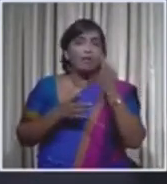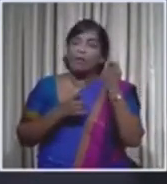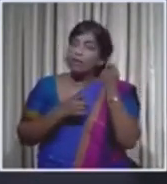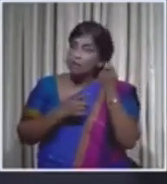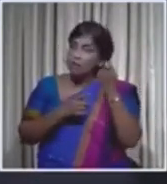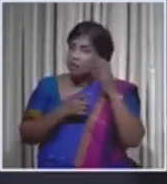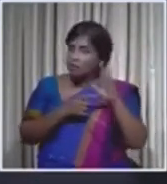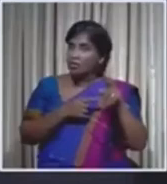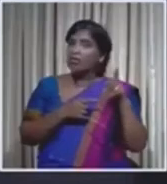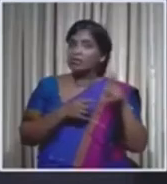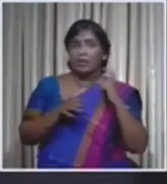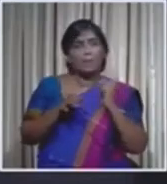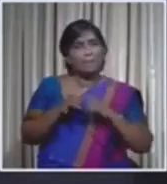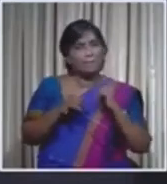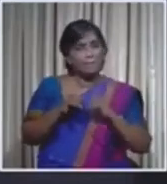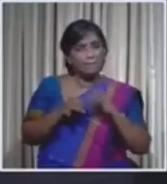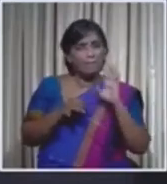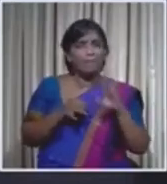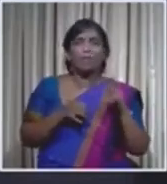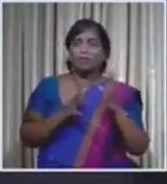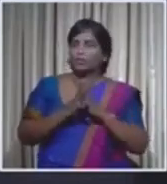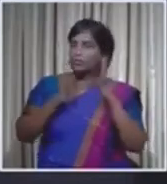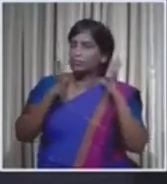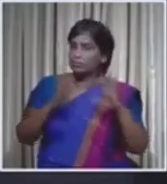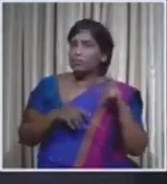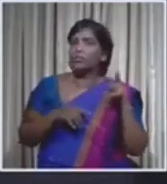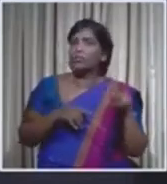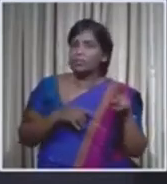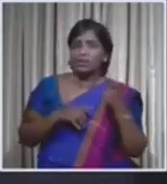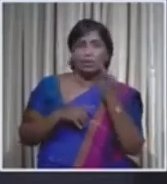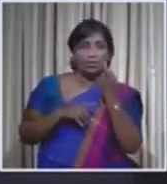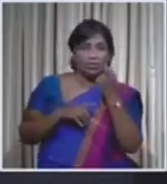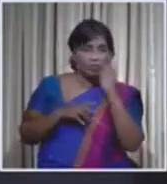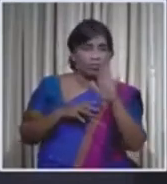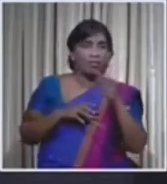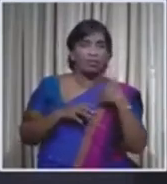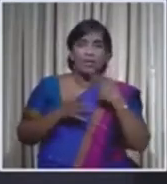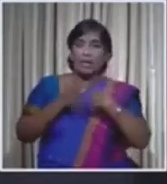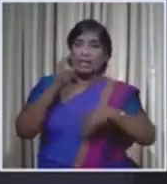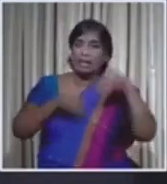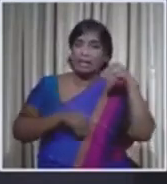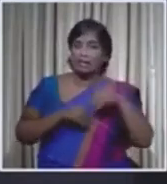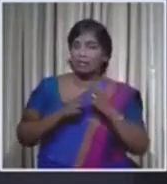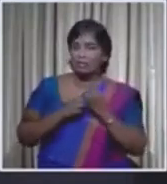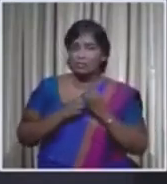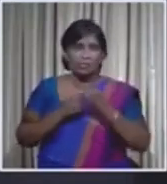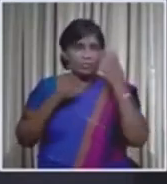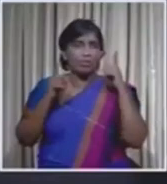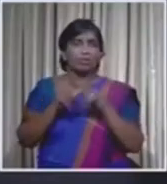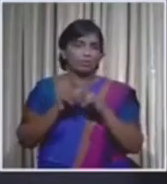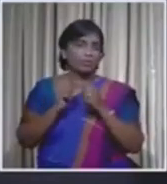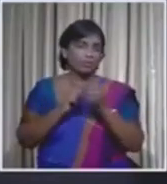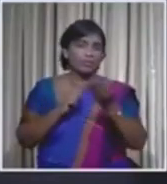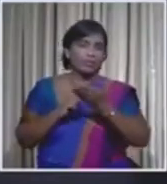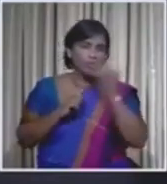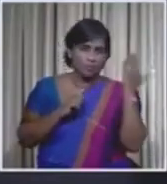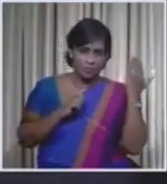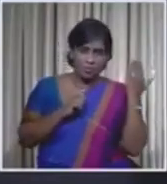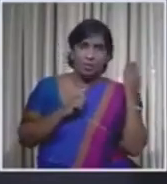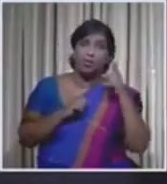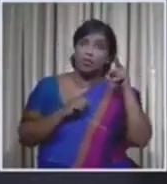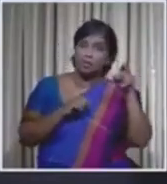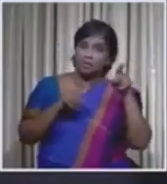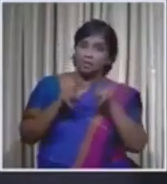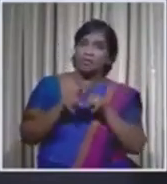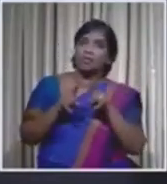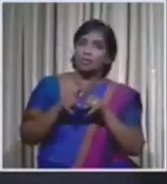ආර්ථික ප්‍රශ්න වලින් විශේෂයෙන්ම මේ ආර්ථික ප්‍රශ්න වලින් දේශපාලන පිපිරීමක් ඇති වෙන්න පුළුවන් අන්න